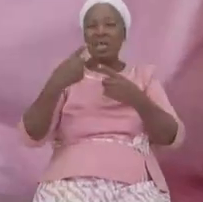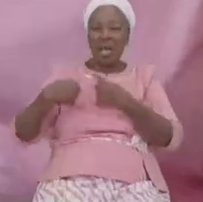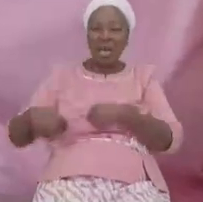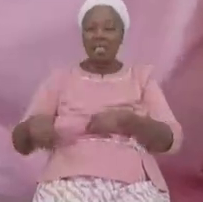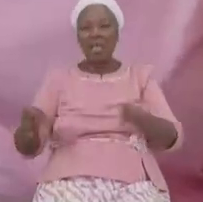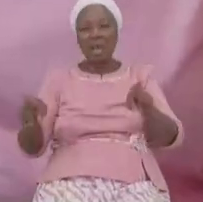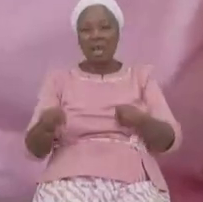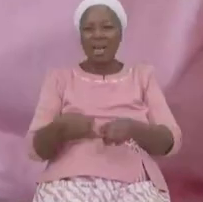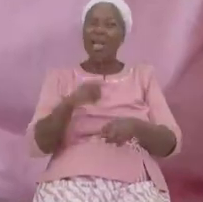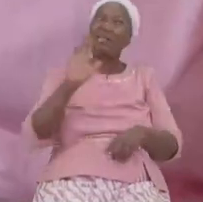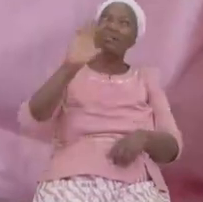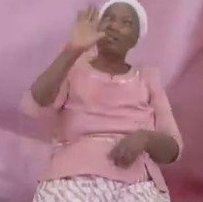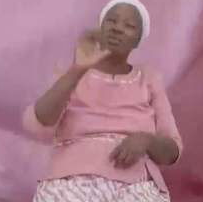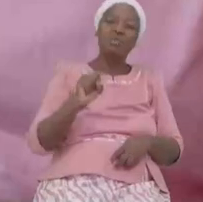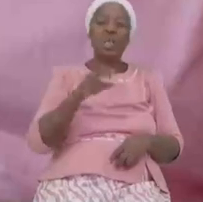cœur